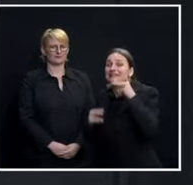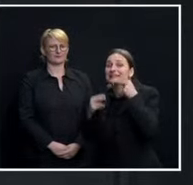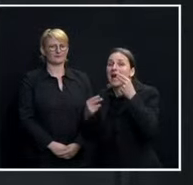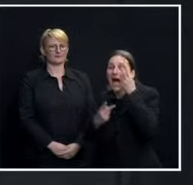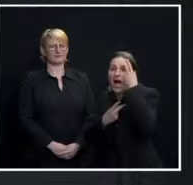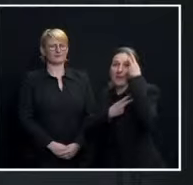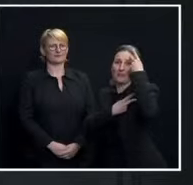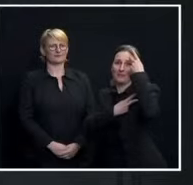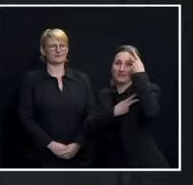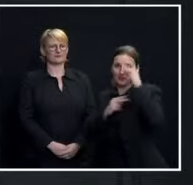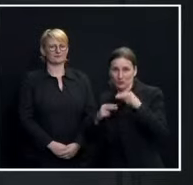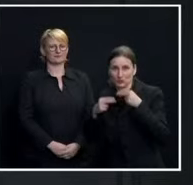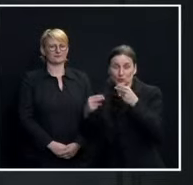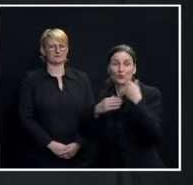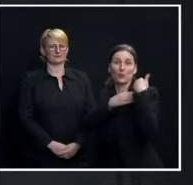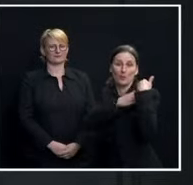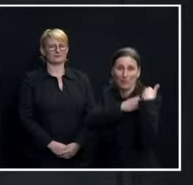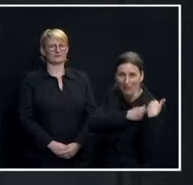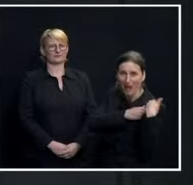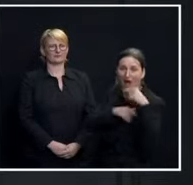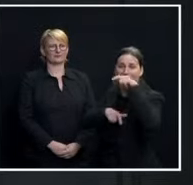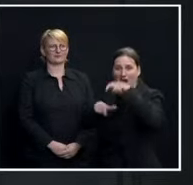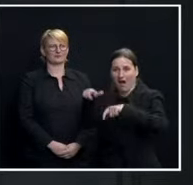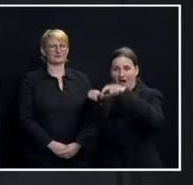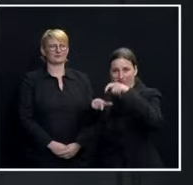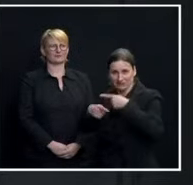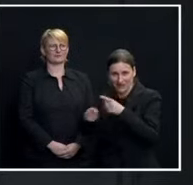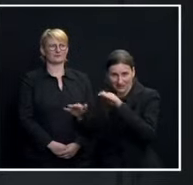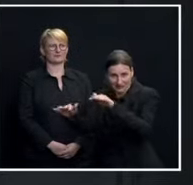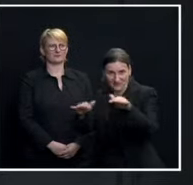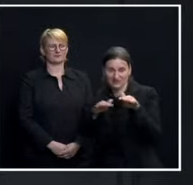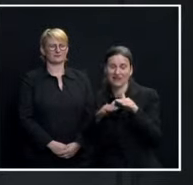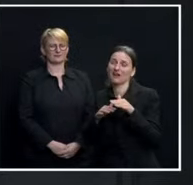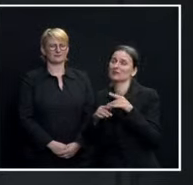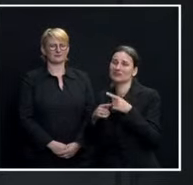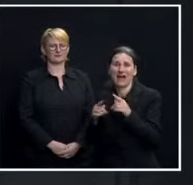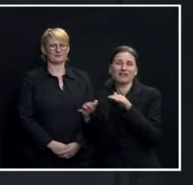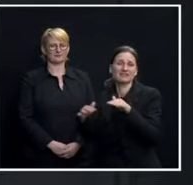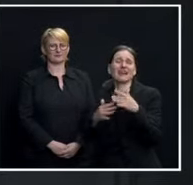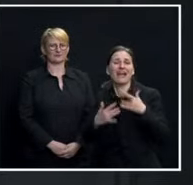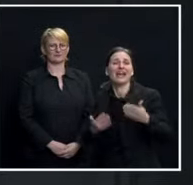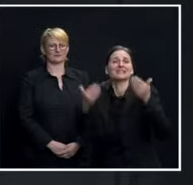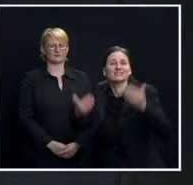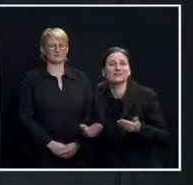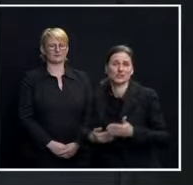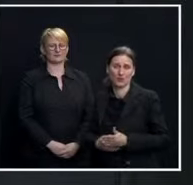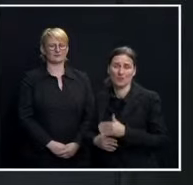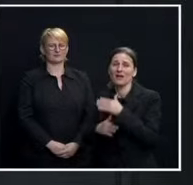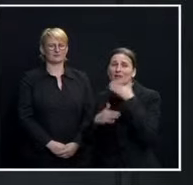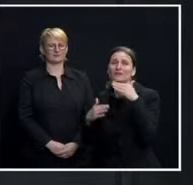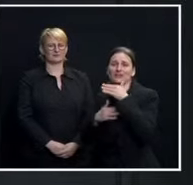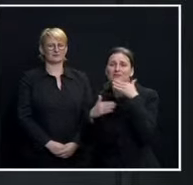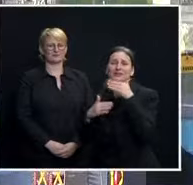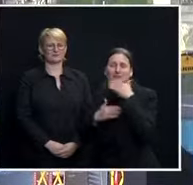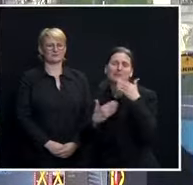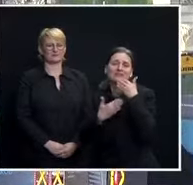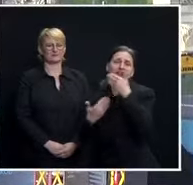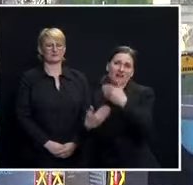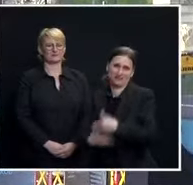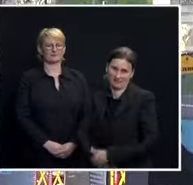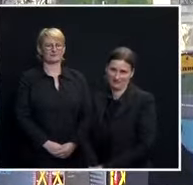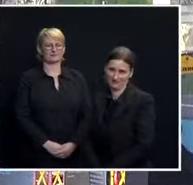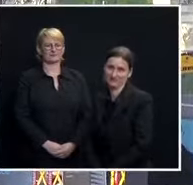sind und vor allem auch, dass die Patinnen und Paten, die die Namen tragen, da sind und alle anderen auch. Herzlich willkommen und vielen, vielen, vielen, vielen Dank.